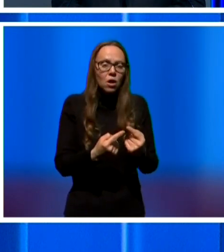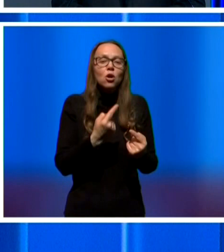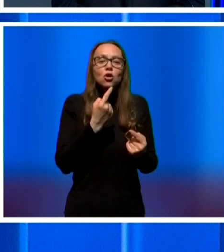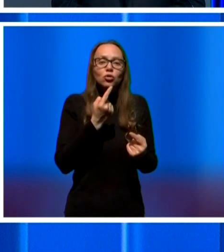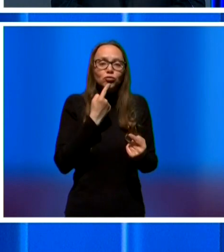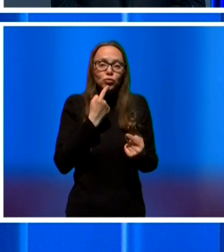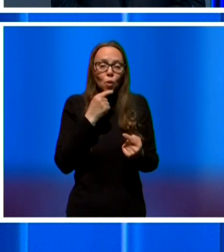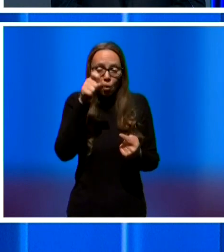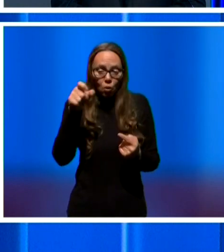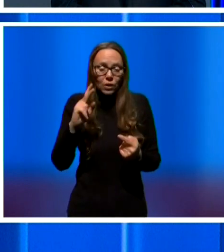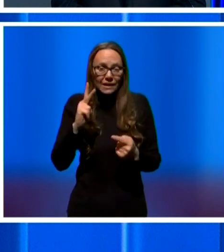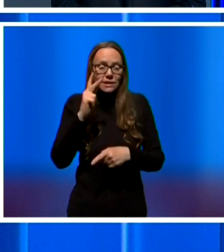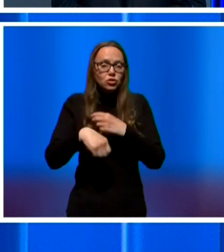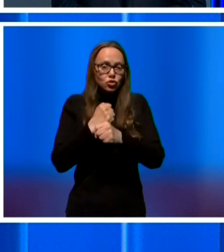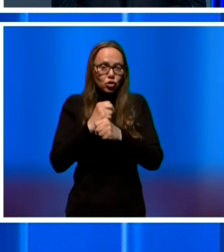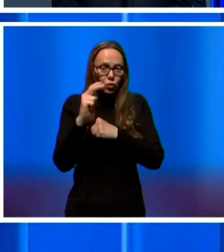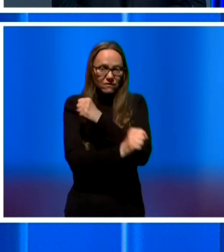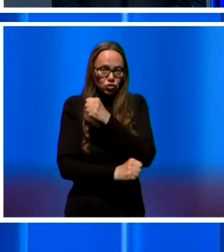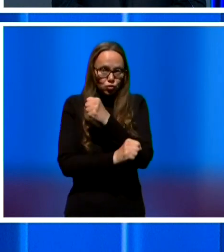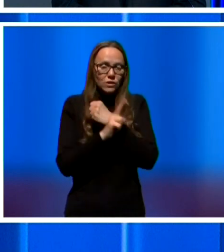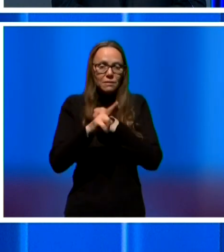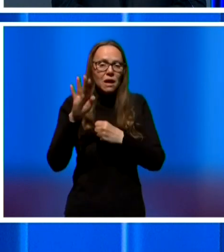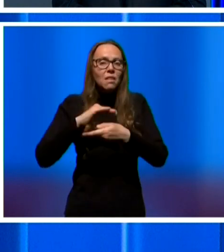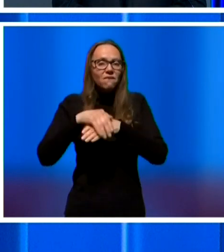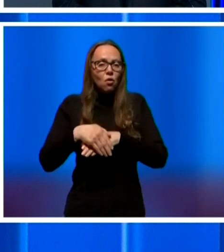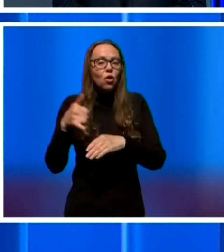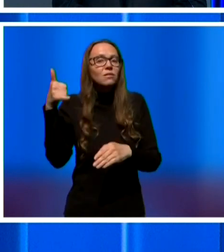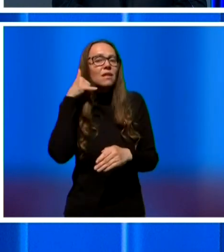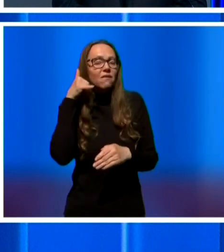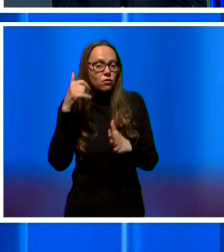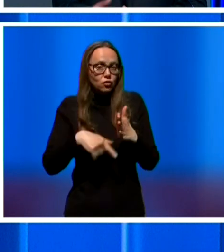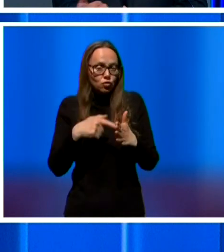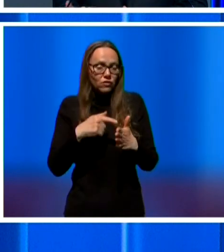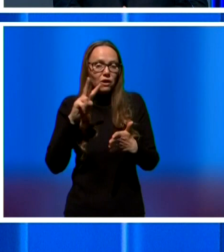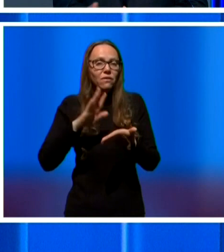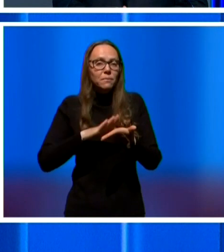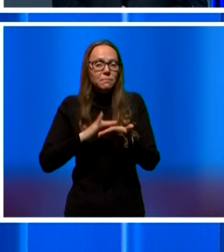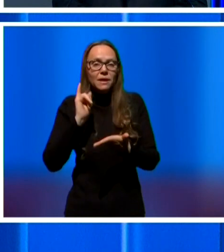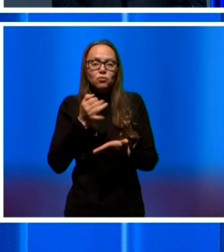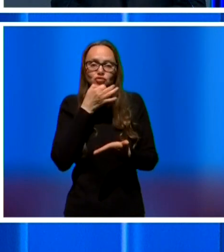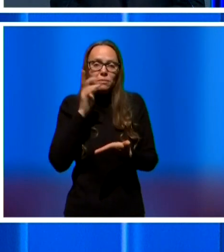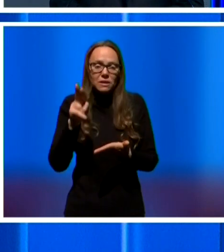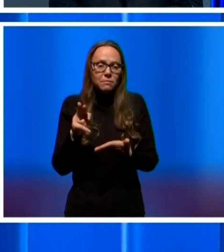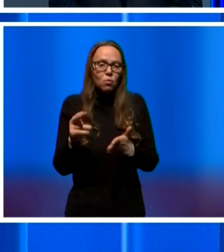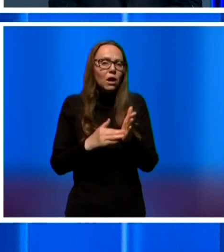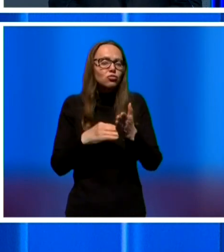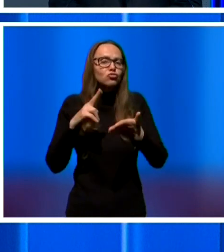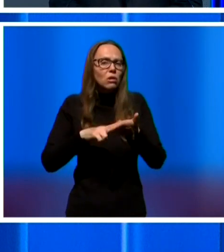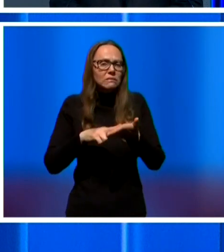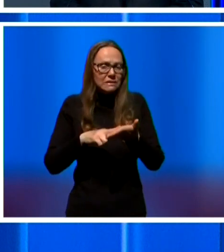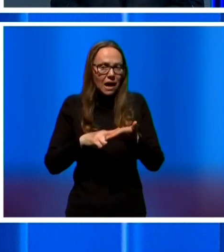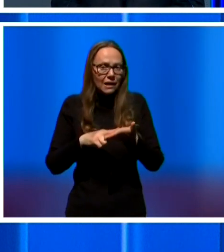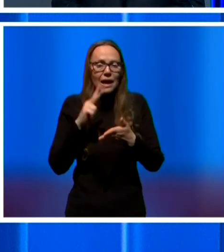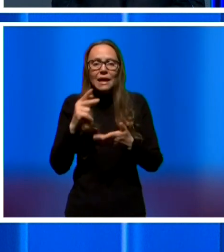študiji sodeluje, ima na voljo telefonsko številko in v primeru, da bi imel kakršnekoli simptome, ki bi lahko